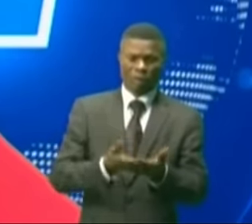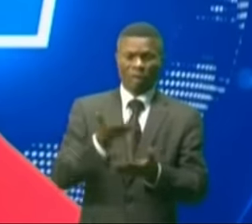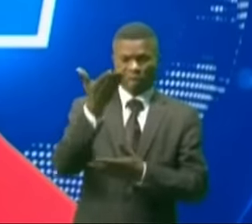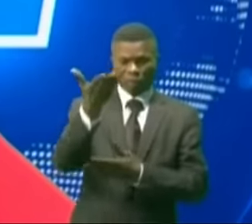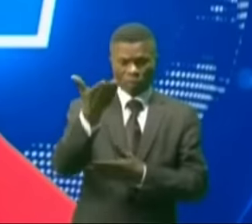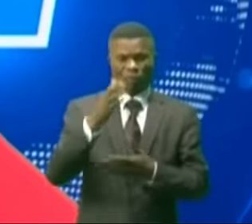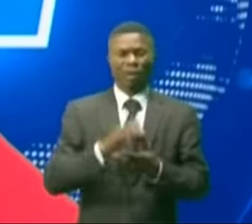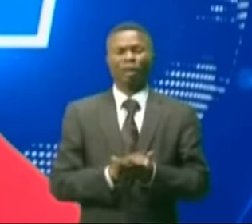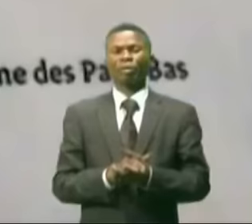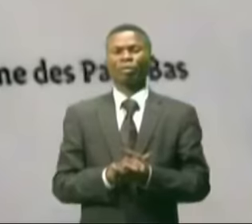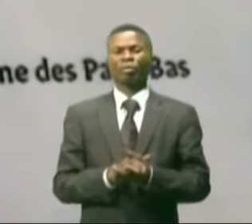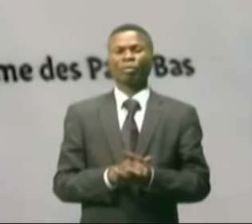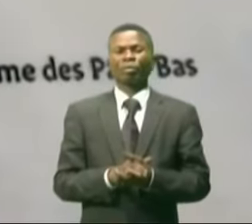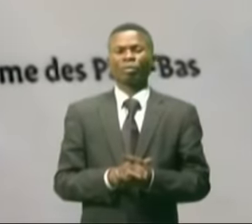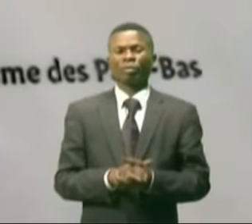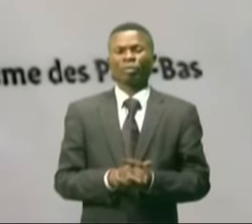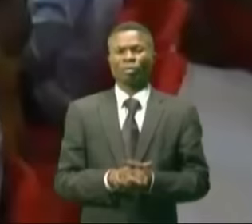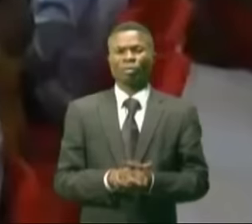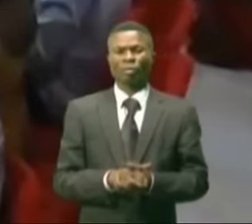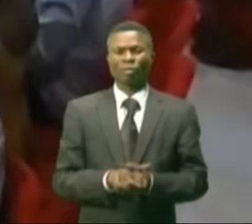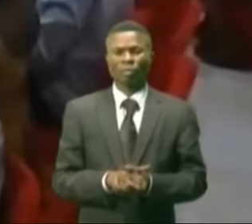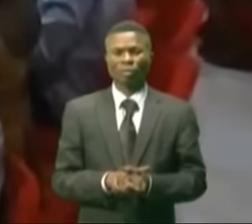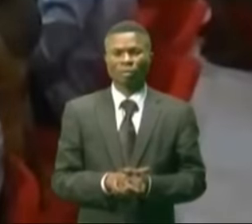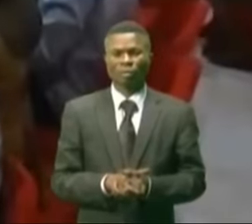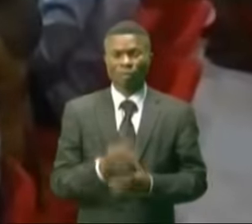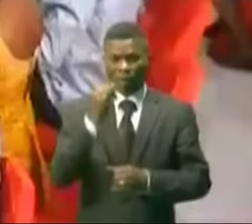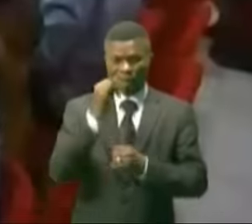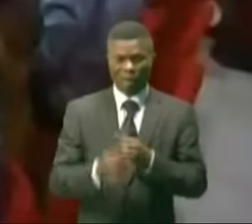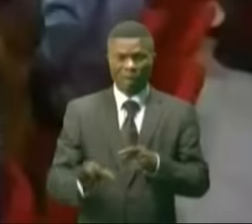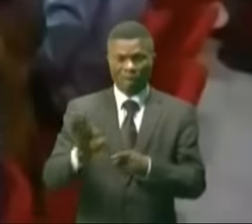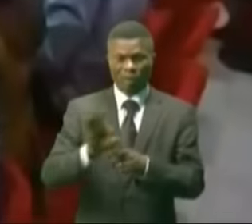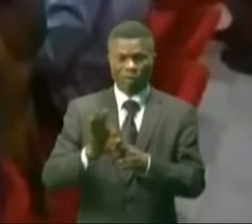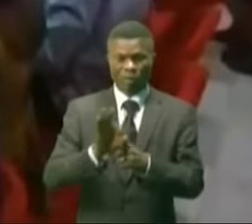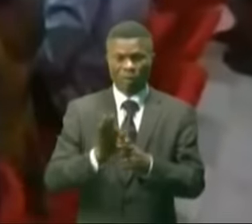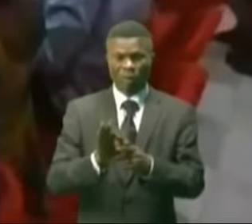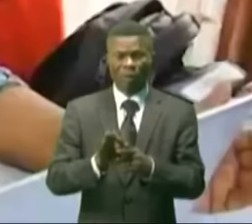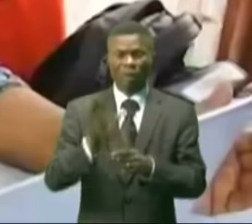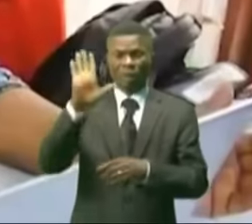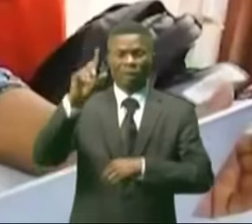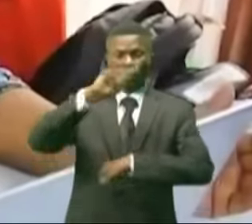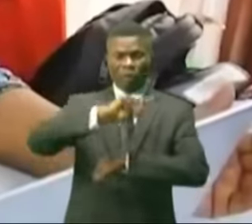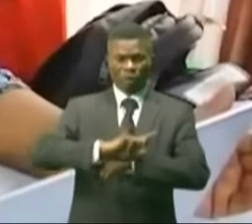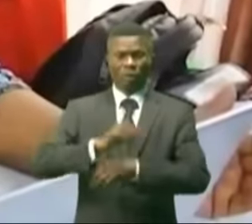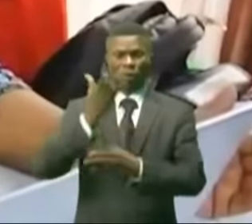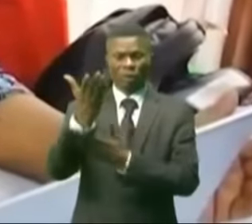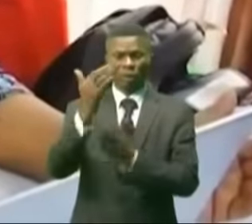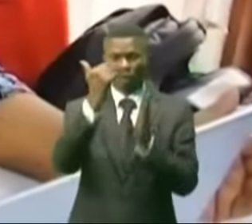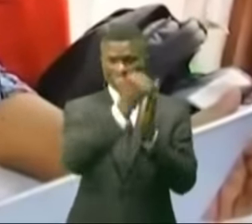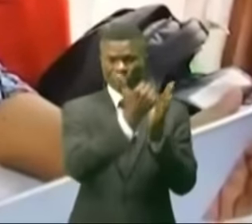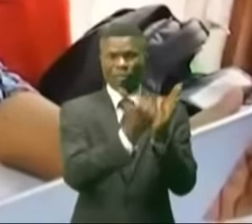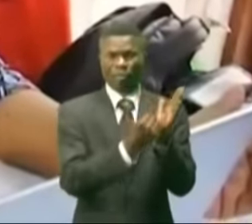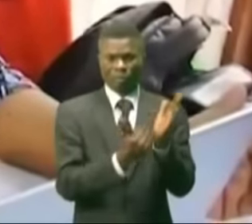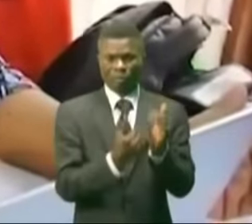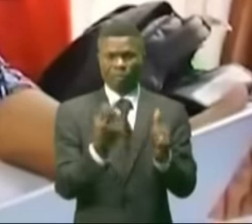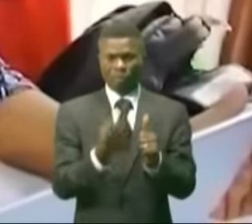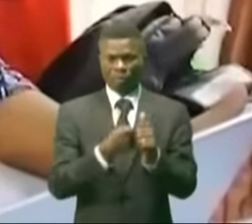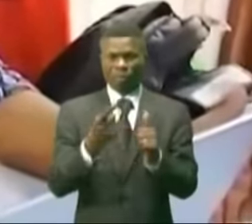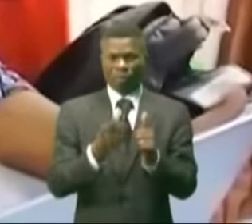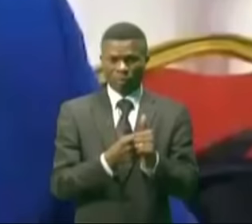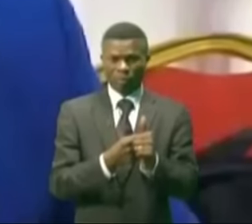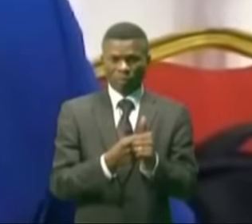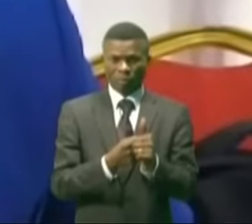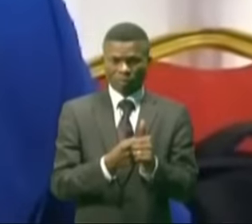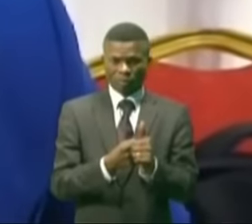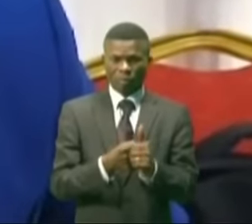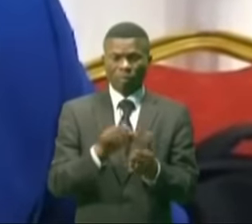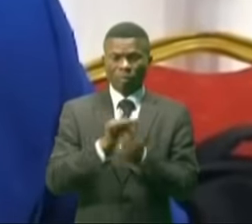ce reportage. À l'issue de ces assises de 5 jours, quelques recommandations sont formulées, notamment que l'ONGE AIPAS